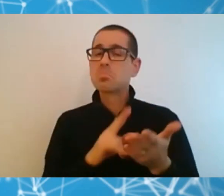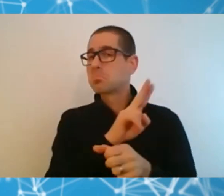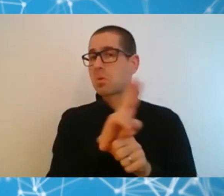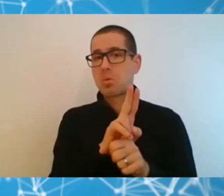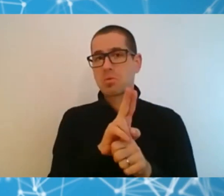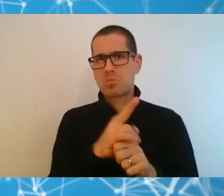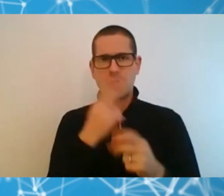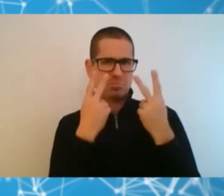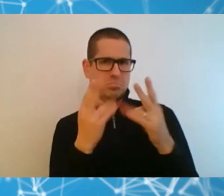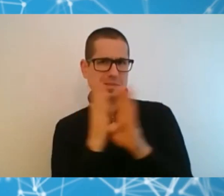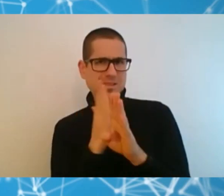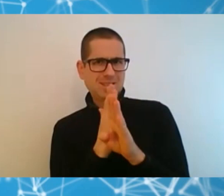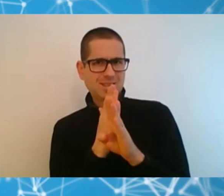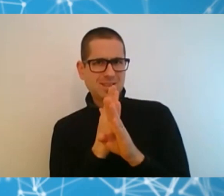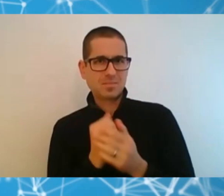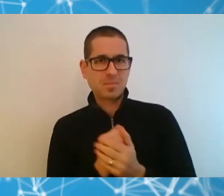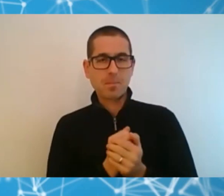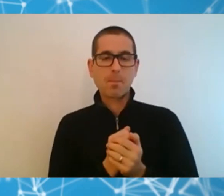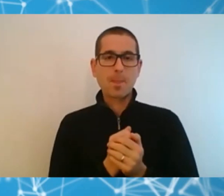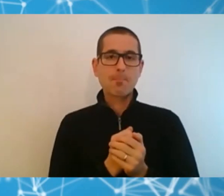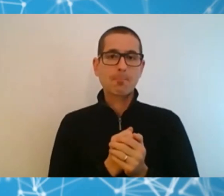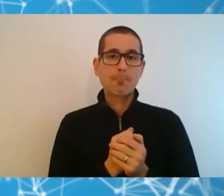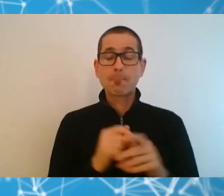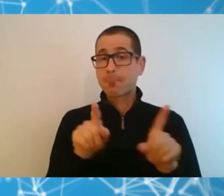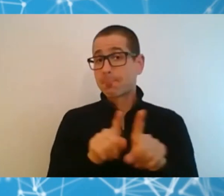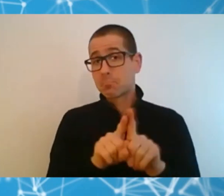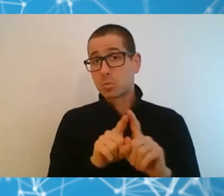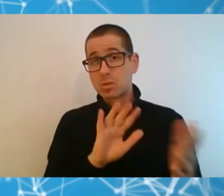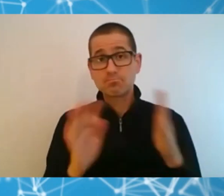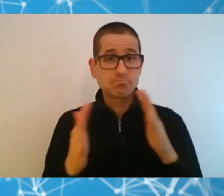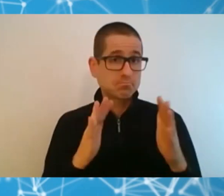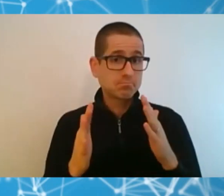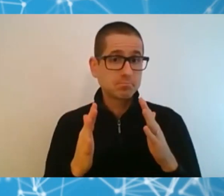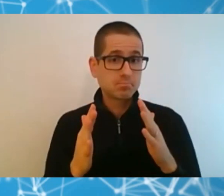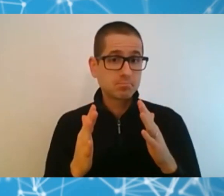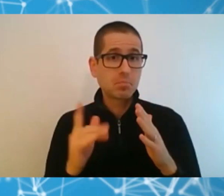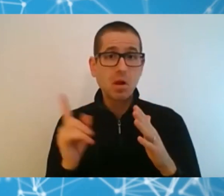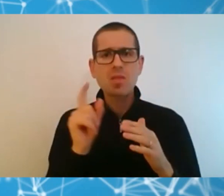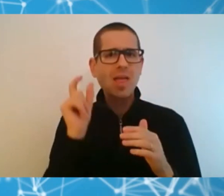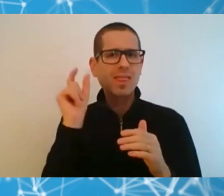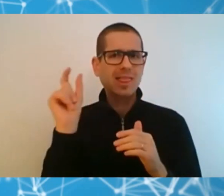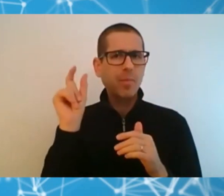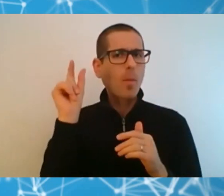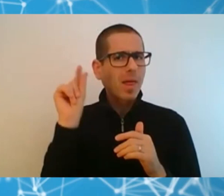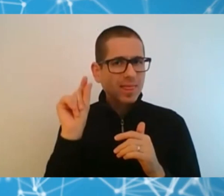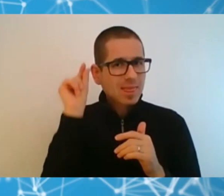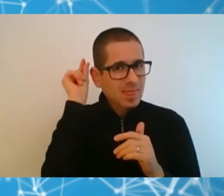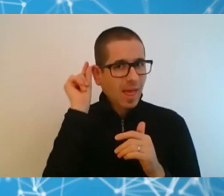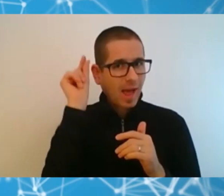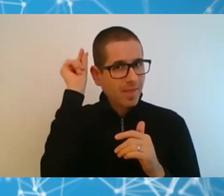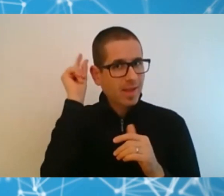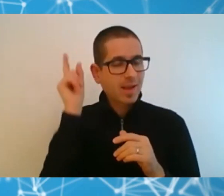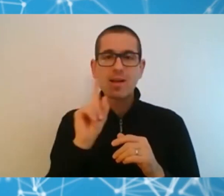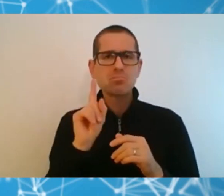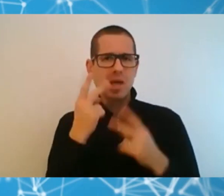rekel, skrit. In je tudi relativno ni debel, se pravi, je tanek in ne odstopa